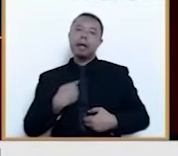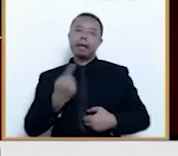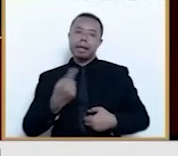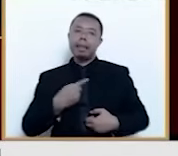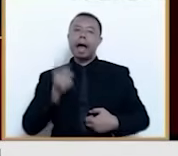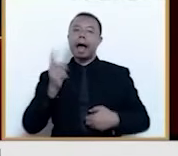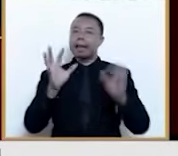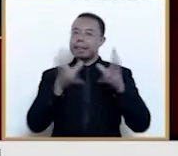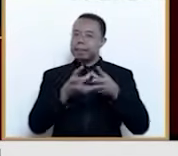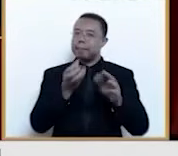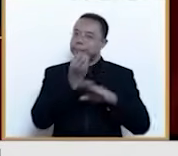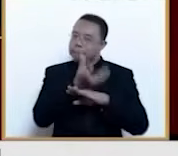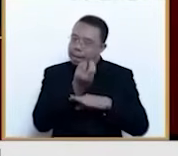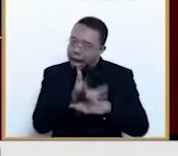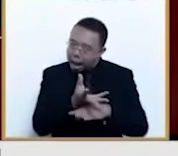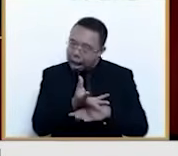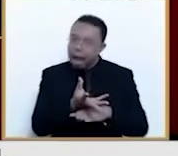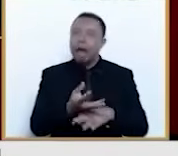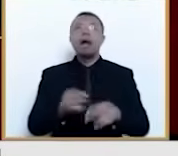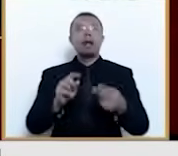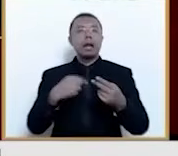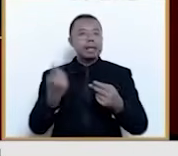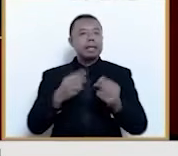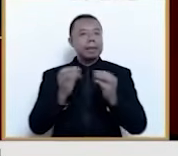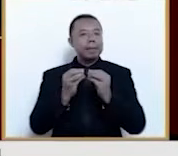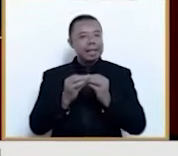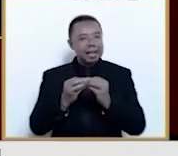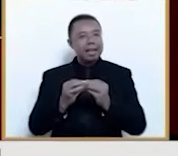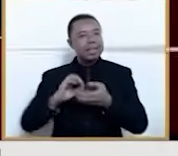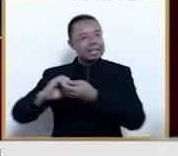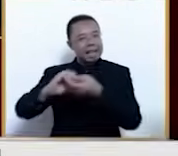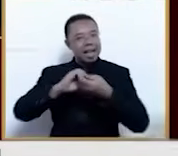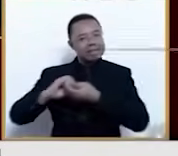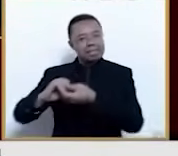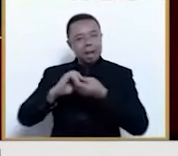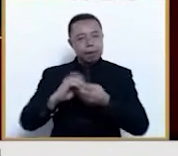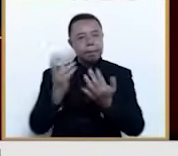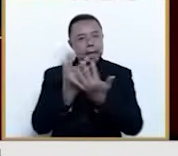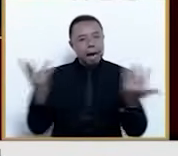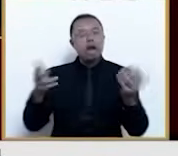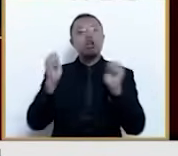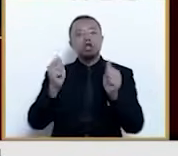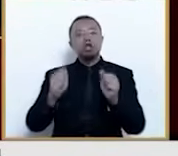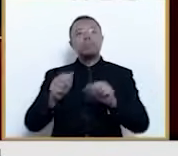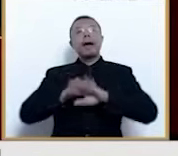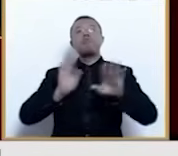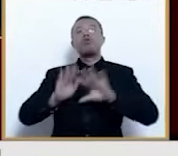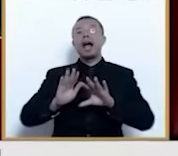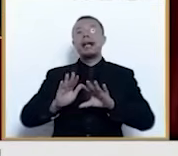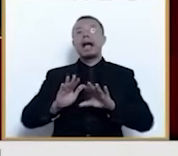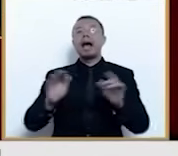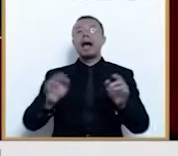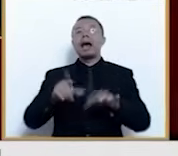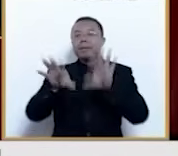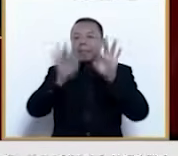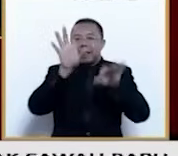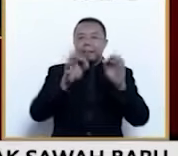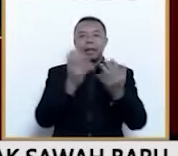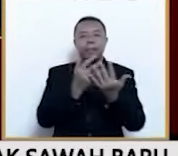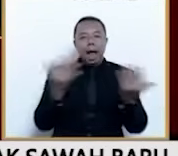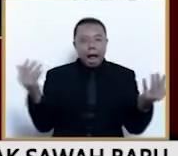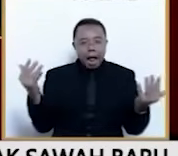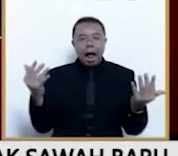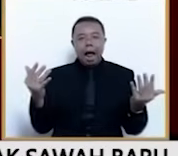ada tim pembina adab dan kita menggunakan getuk tular adab untuk membudayakan mereka para